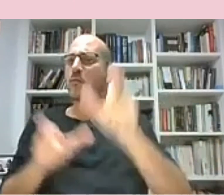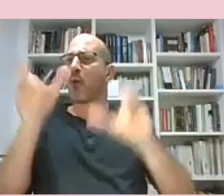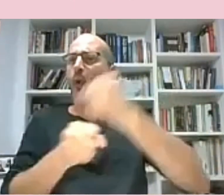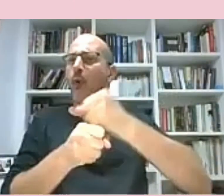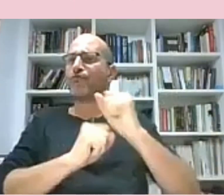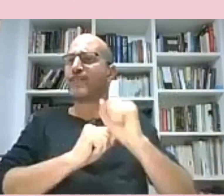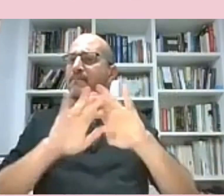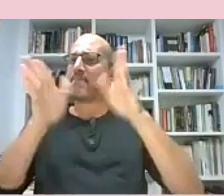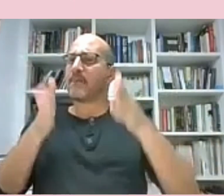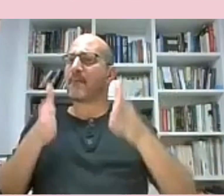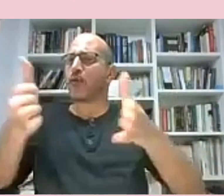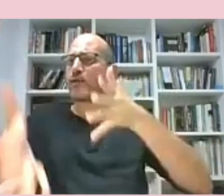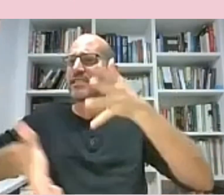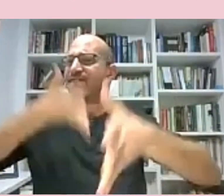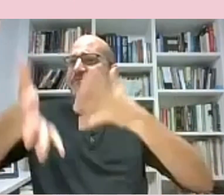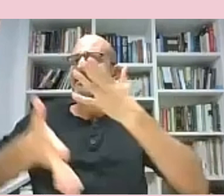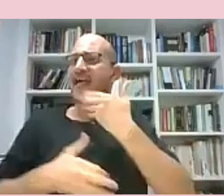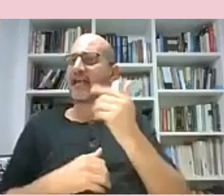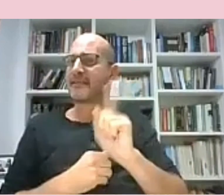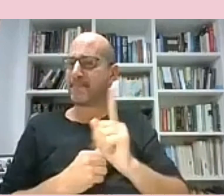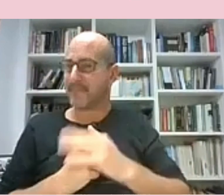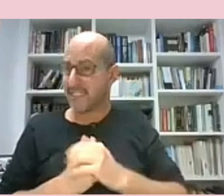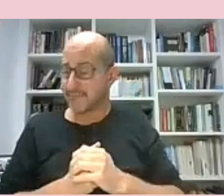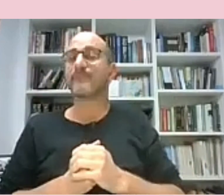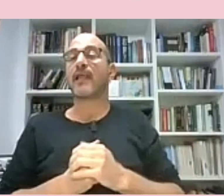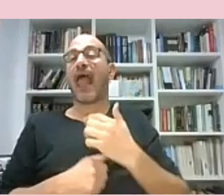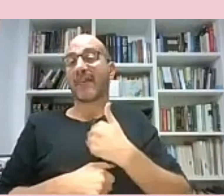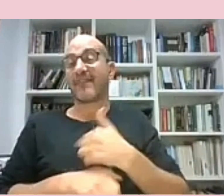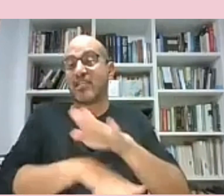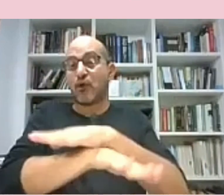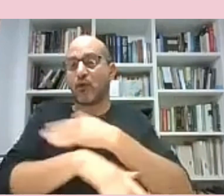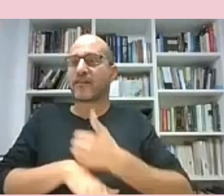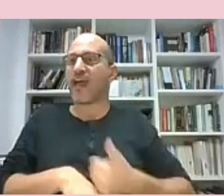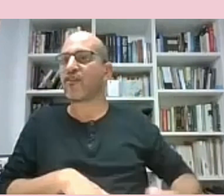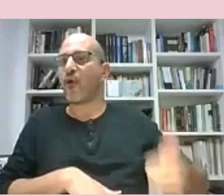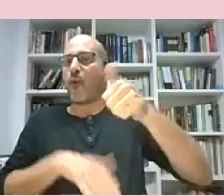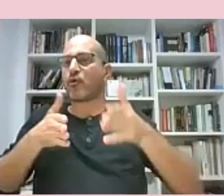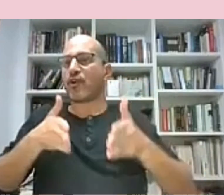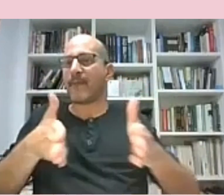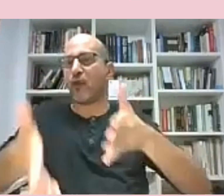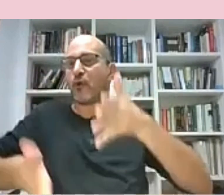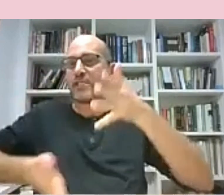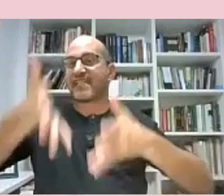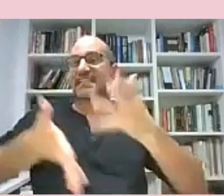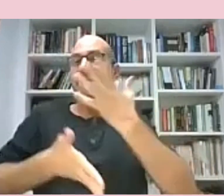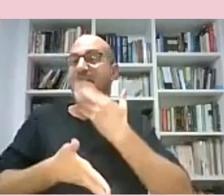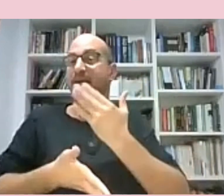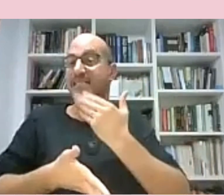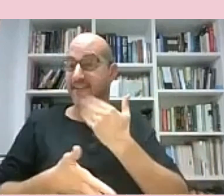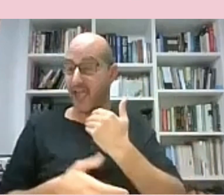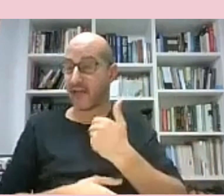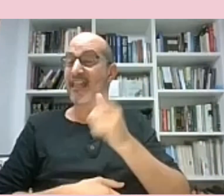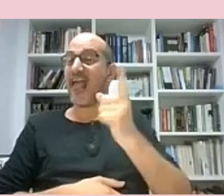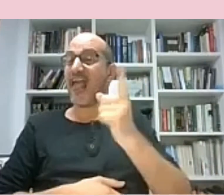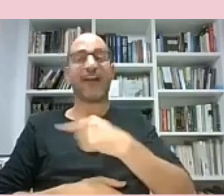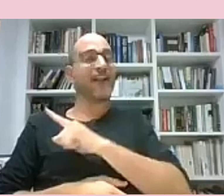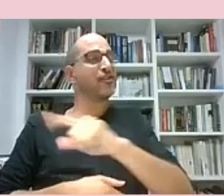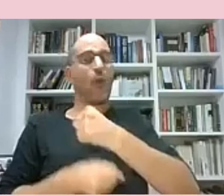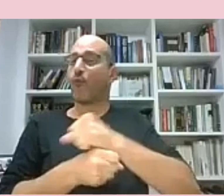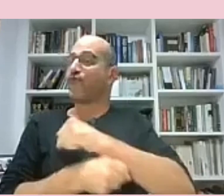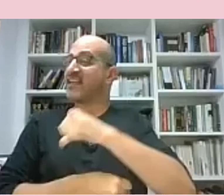אז מי אנחנו בעצם עובדים במדור שפת הסימנים הישראלית? אני יונתן, ואני ראש המדור לשפת הסימנים